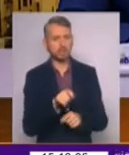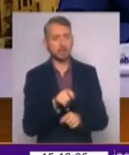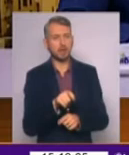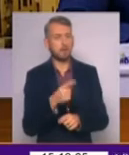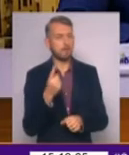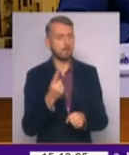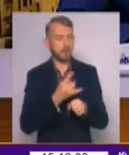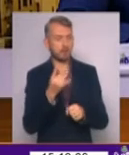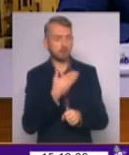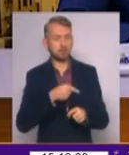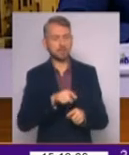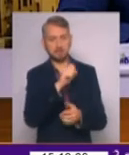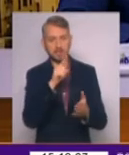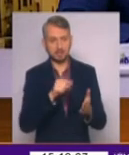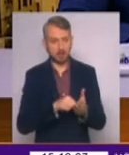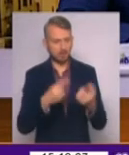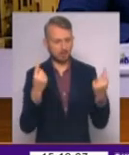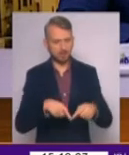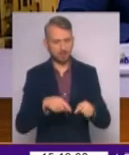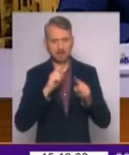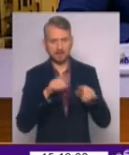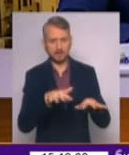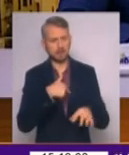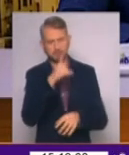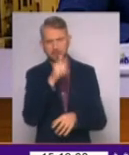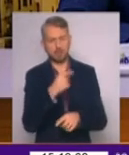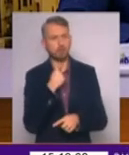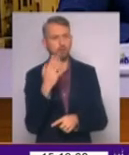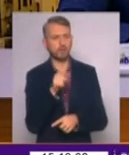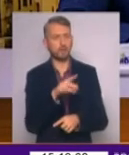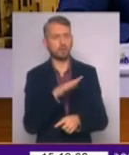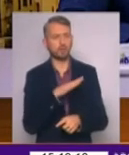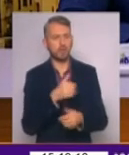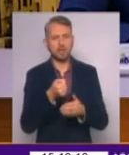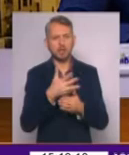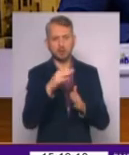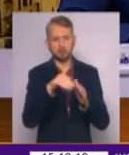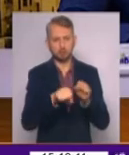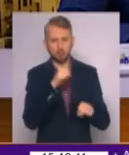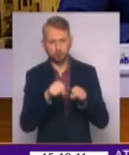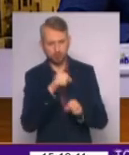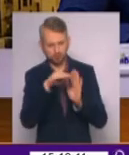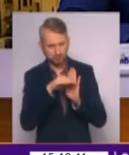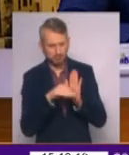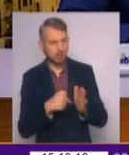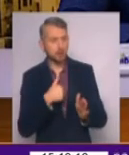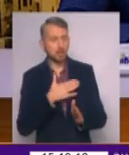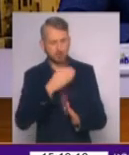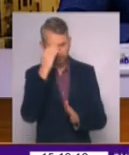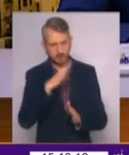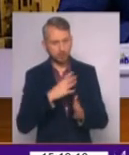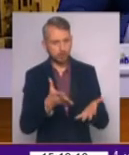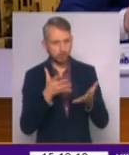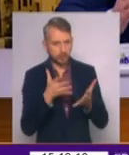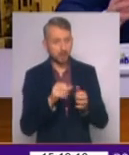Перший раз ми це питання завалили на сесії, ми не дали проголосувати, тому що там були ряд порушень, наша позиція була дуже чітка. Ну, тому що,